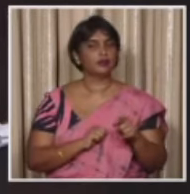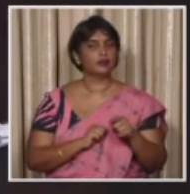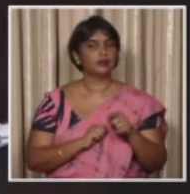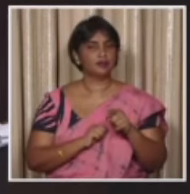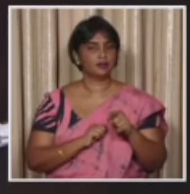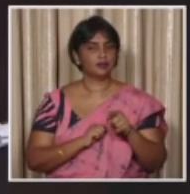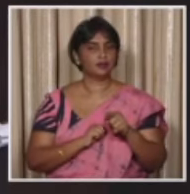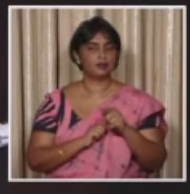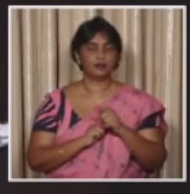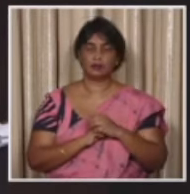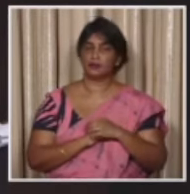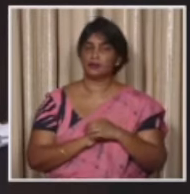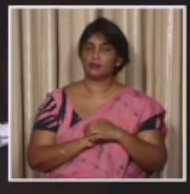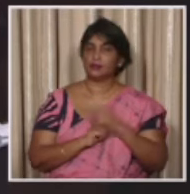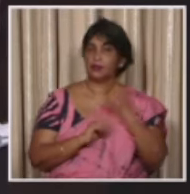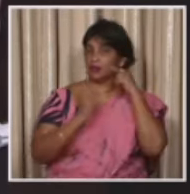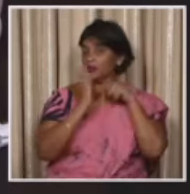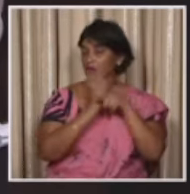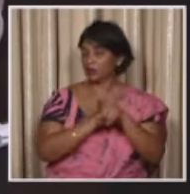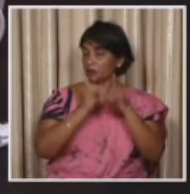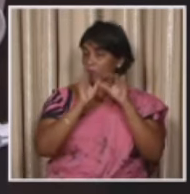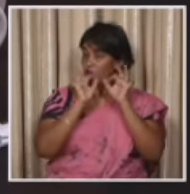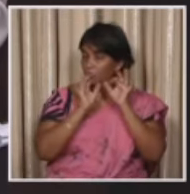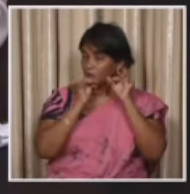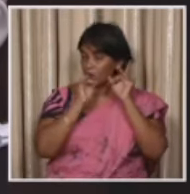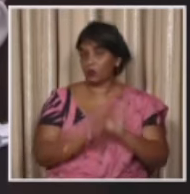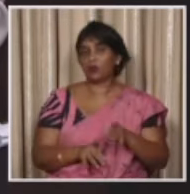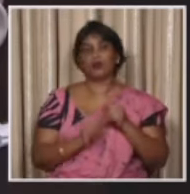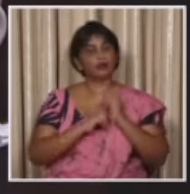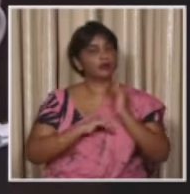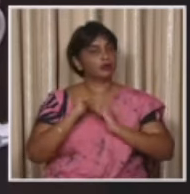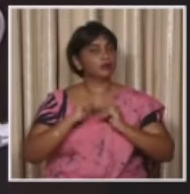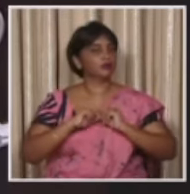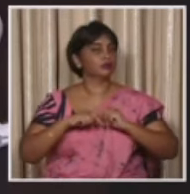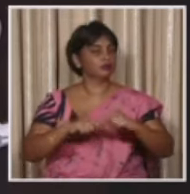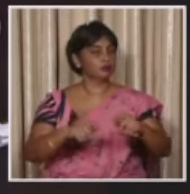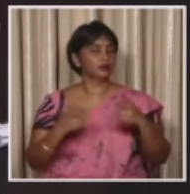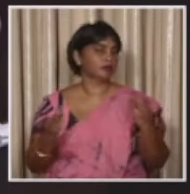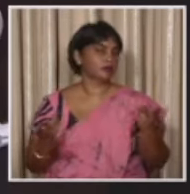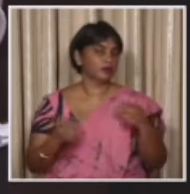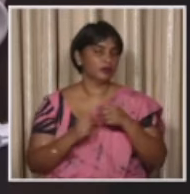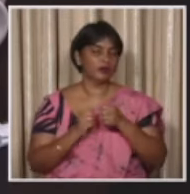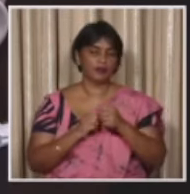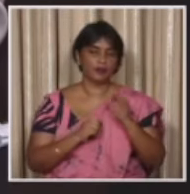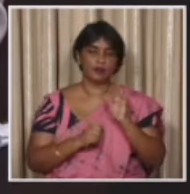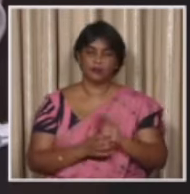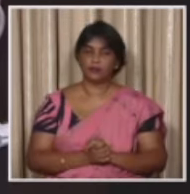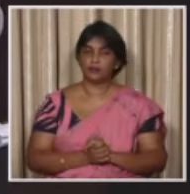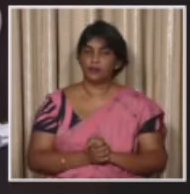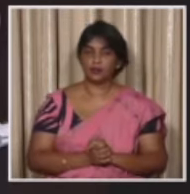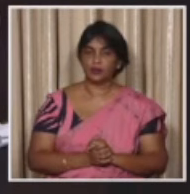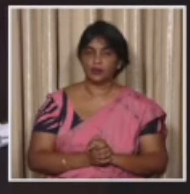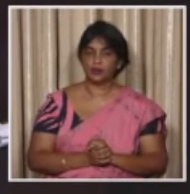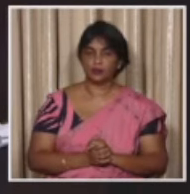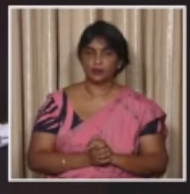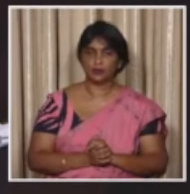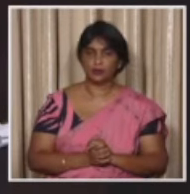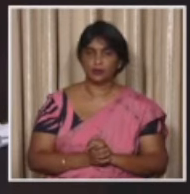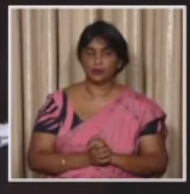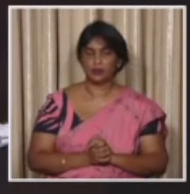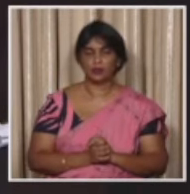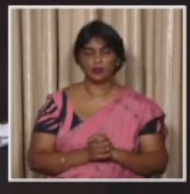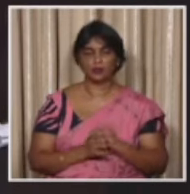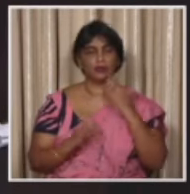ප්‍රොසෙස් එකක් විනිවිද භාවයෙන් යුක්ත වූ ක්‍රමවේදයක් අනුගමනය කරන්නේ නැතුව ක්‍රියාත්මක කරේ? ඇයි